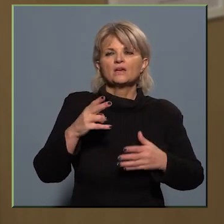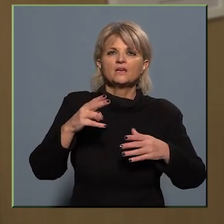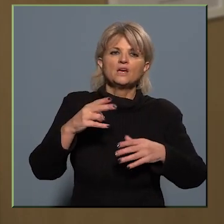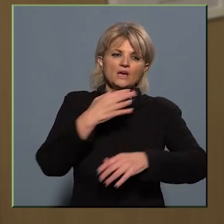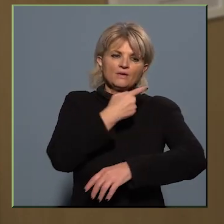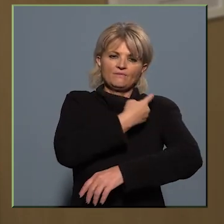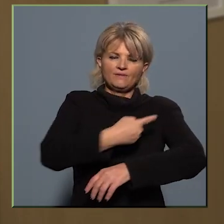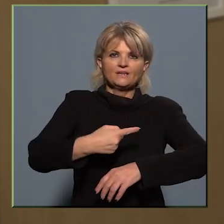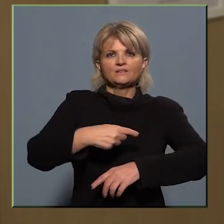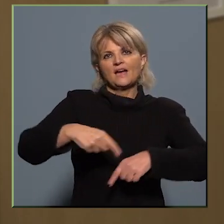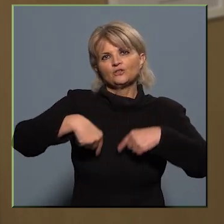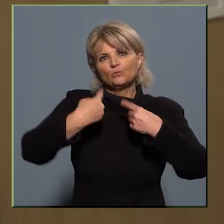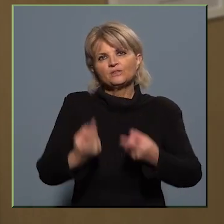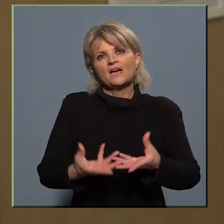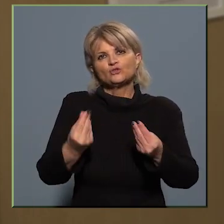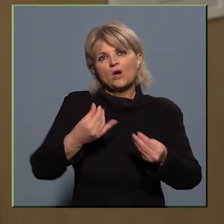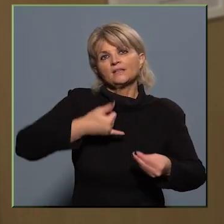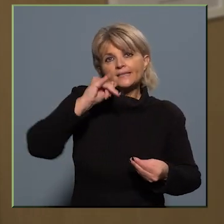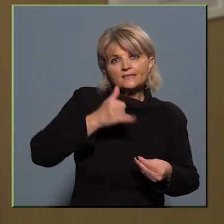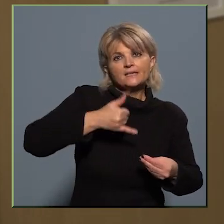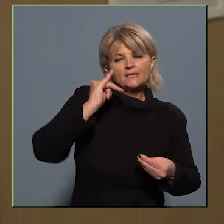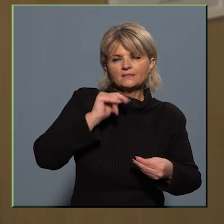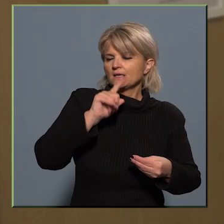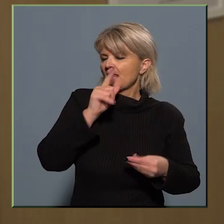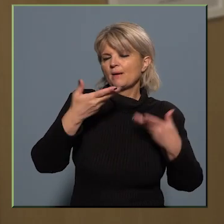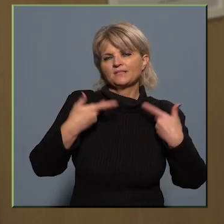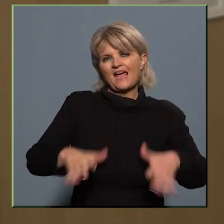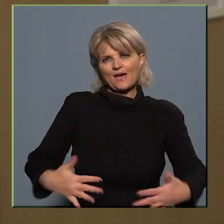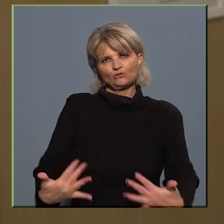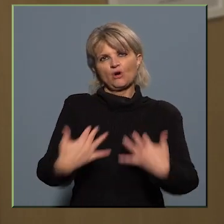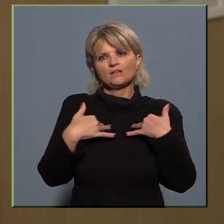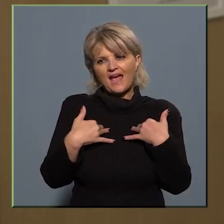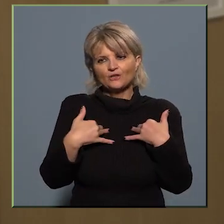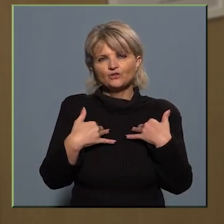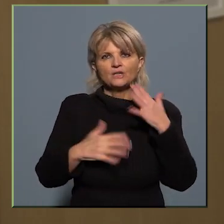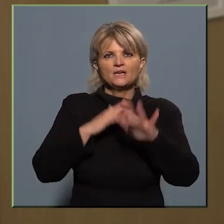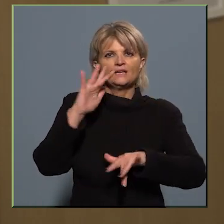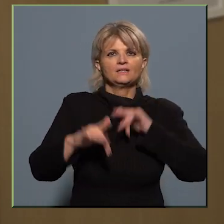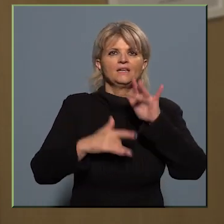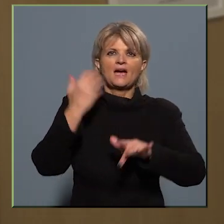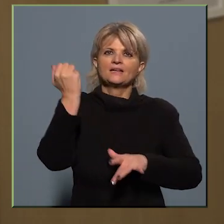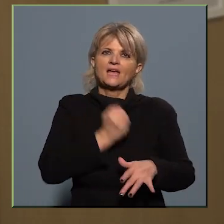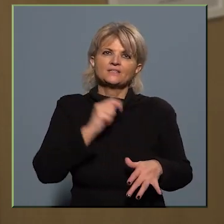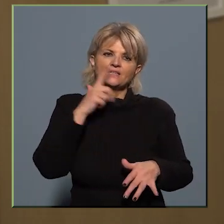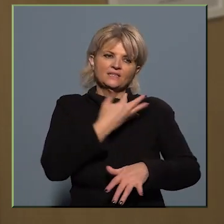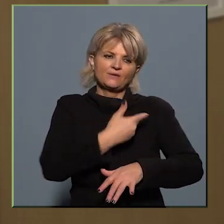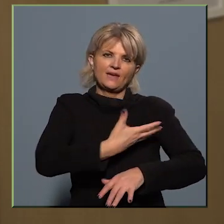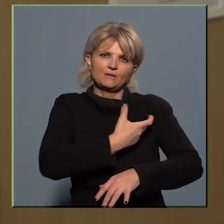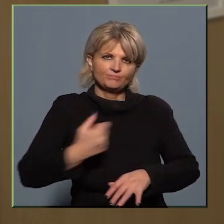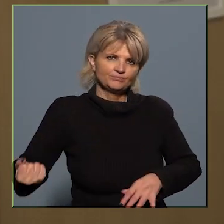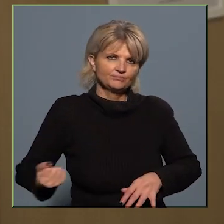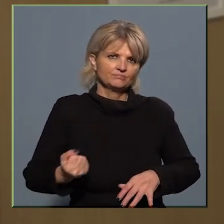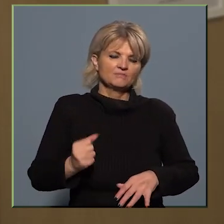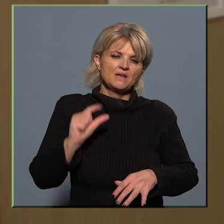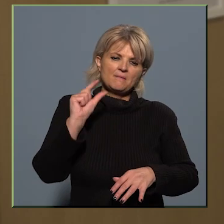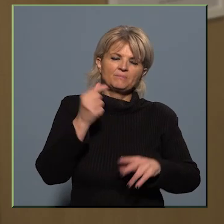folyadékot fogyaszt, akkor nem fogja semmi káros hatását tapasztalni annak, hogy azt a néhány deciliter vért levették, ami tulajdonképpen alig